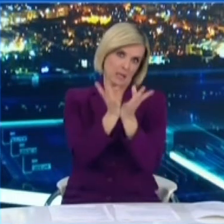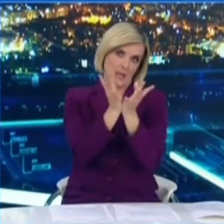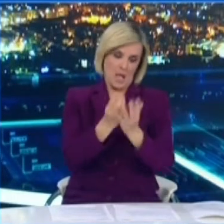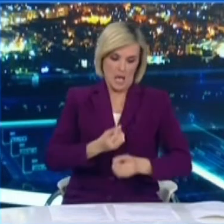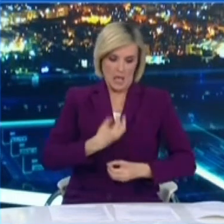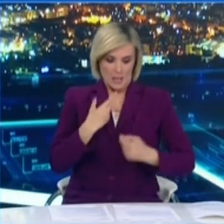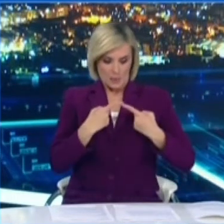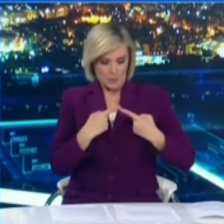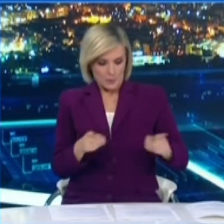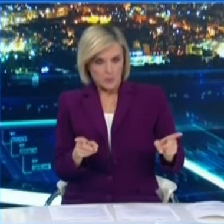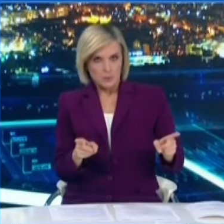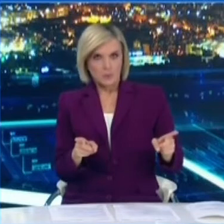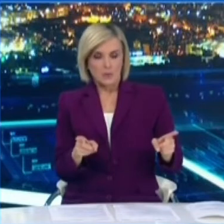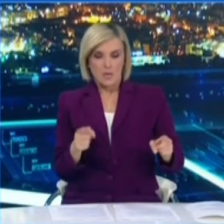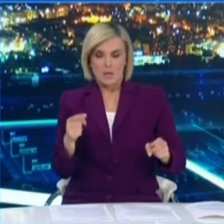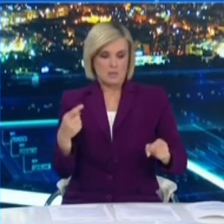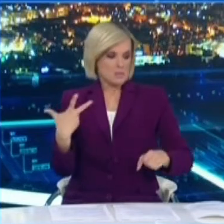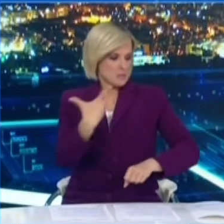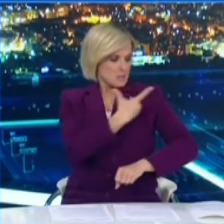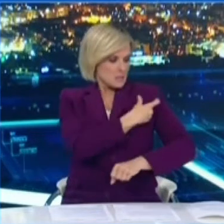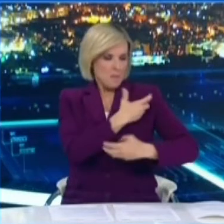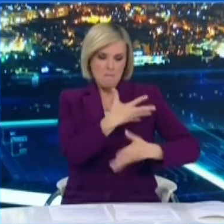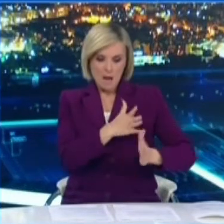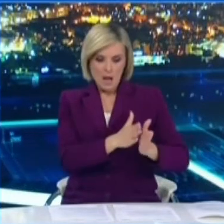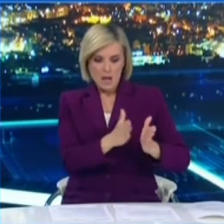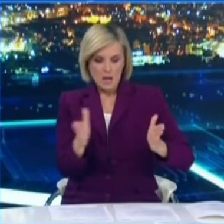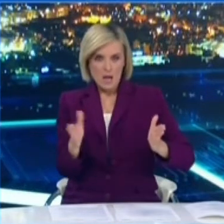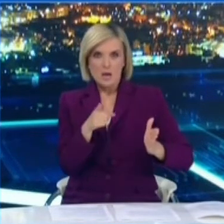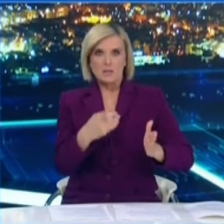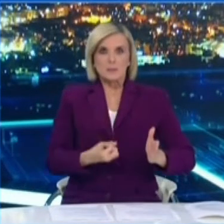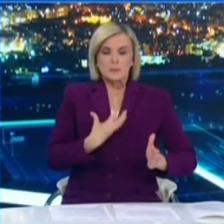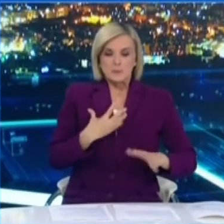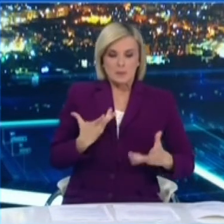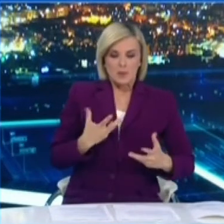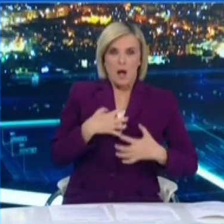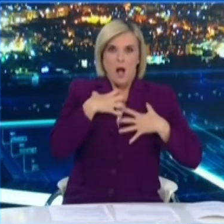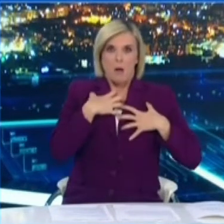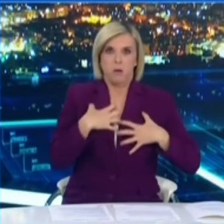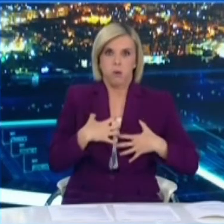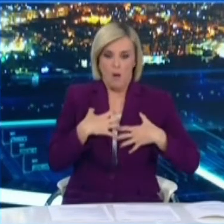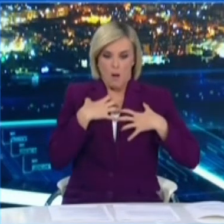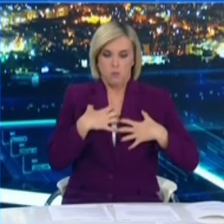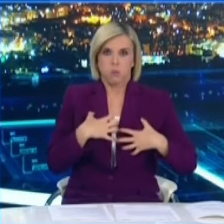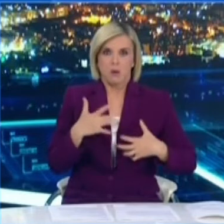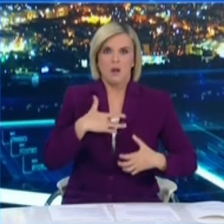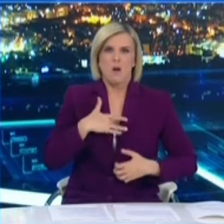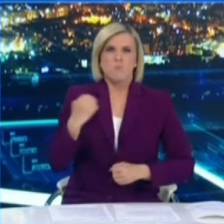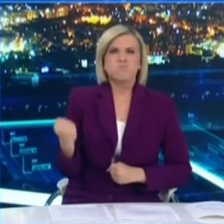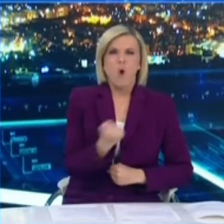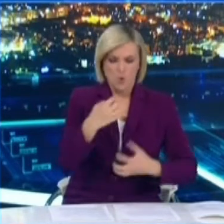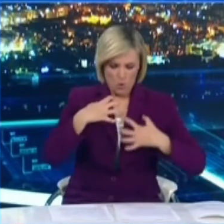περιπτώσεις όταν εμφανίζουν συμπτώματα όπως δύσπνοια, θωρακικό,